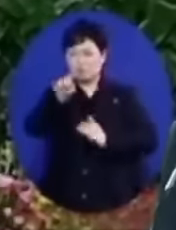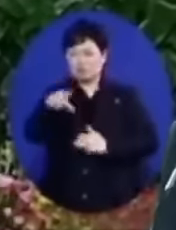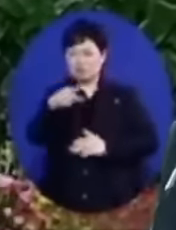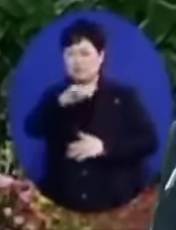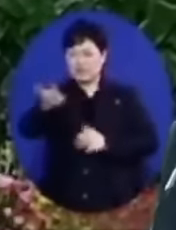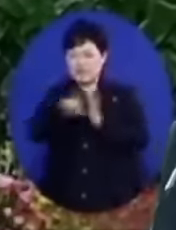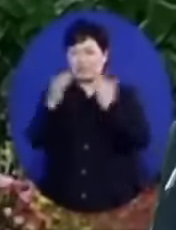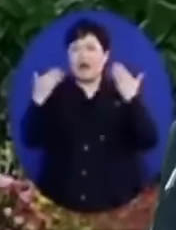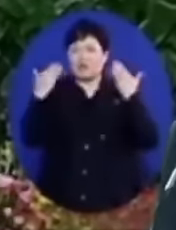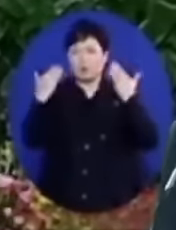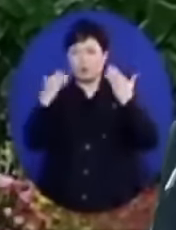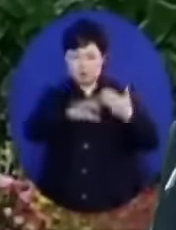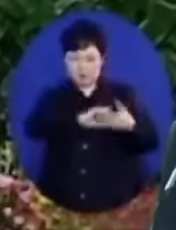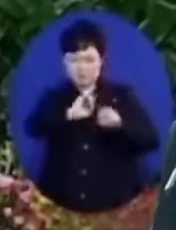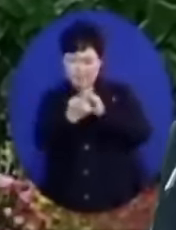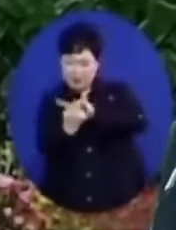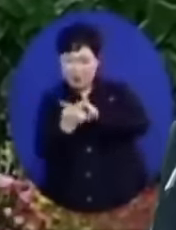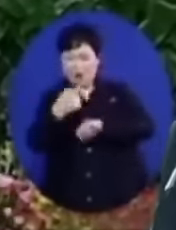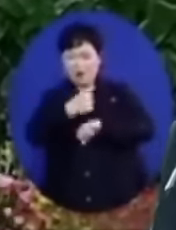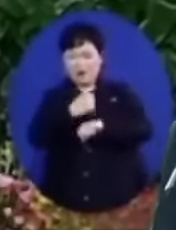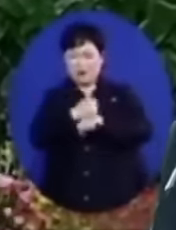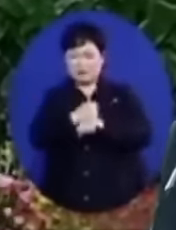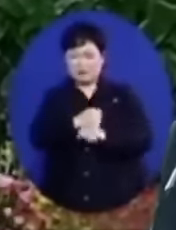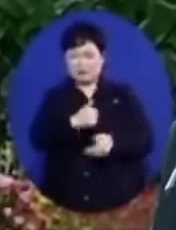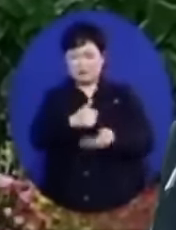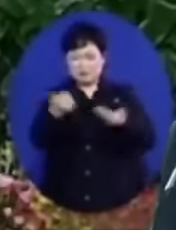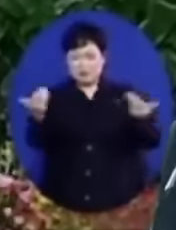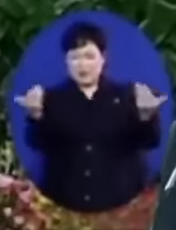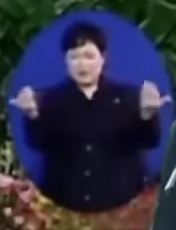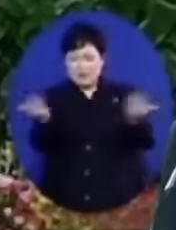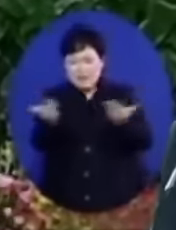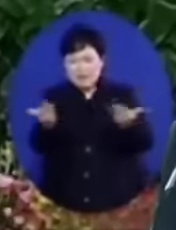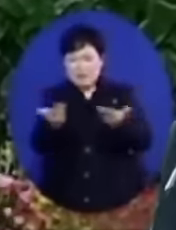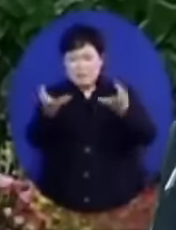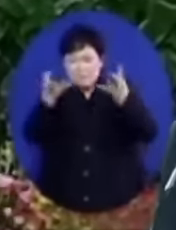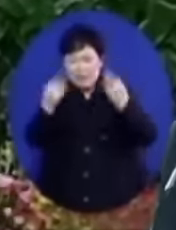전도자를 배출시키고 기독교 부흥에 큰 도움을 가져오게 된 것입니다.